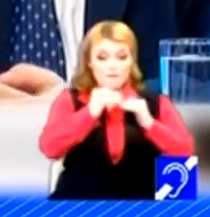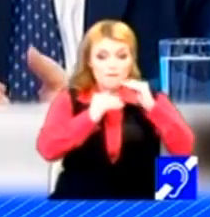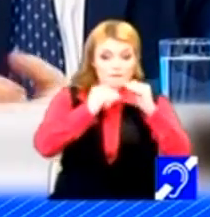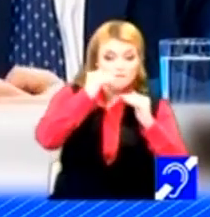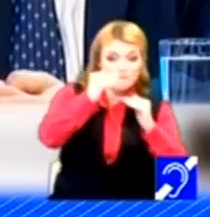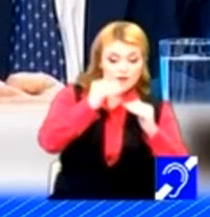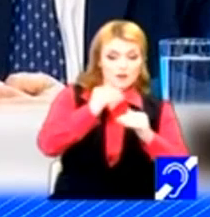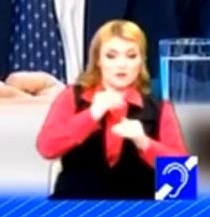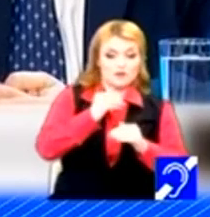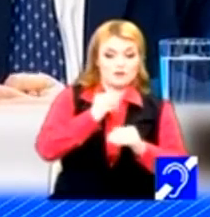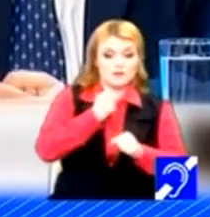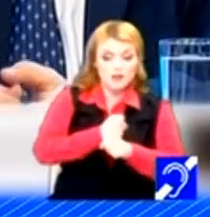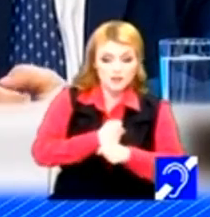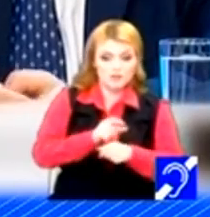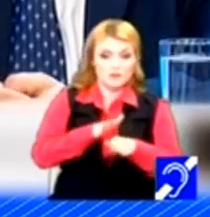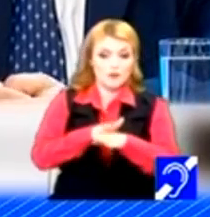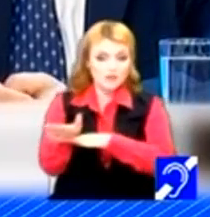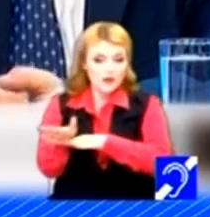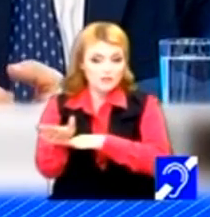spre chiar